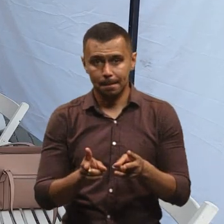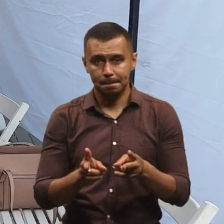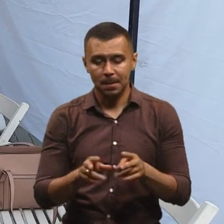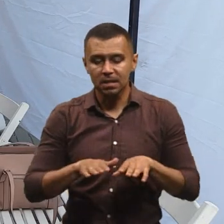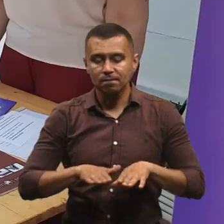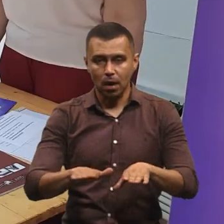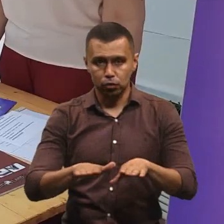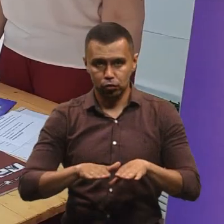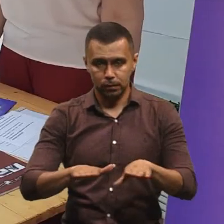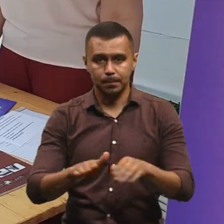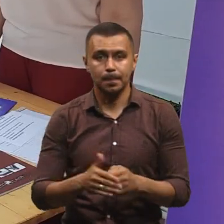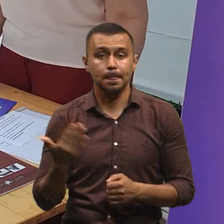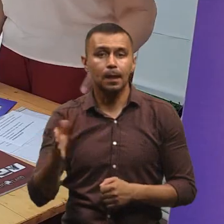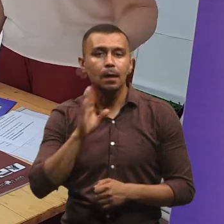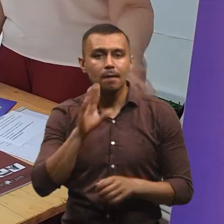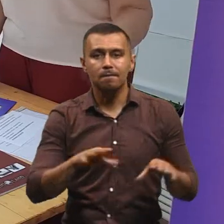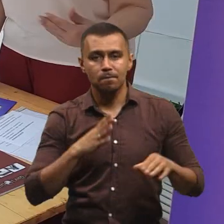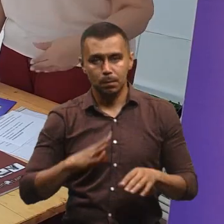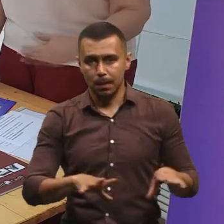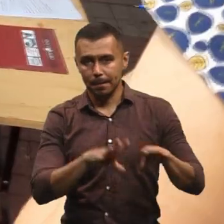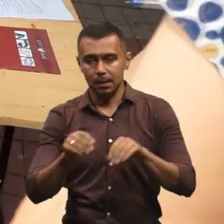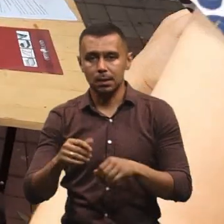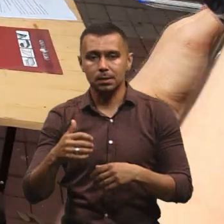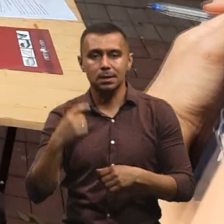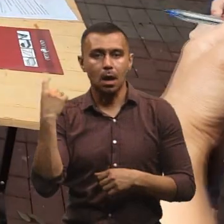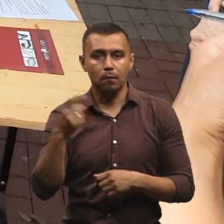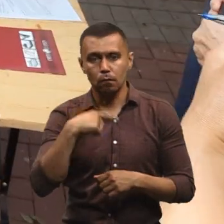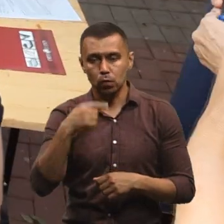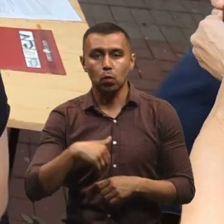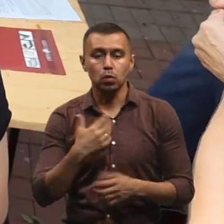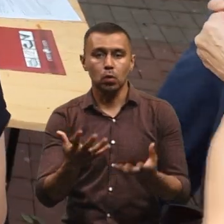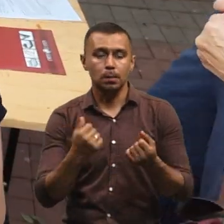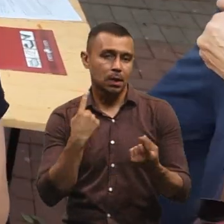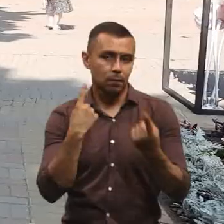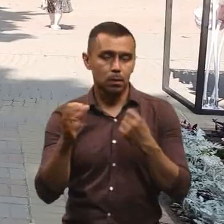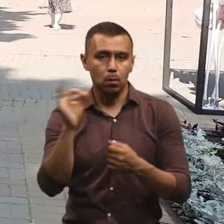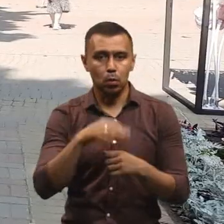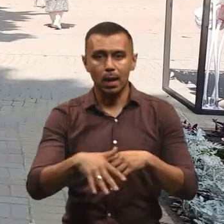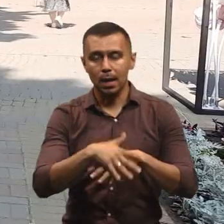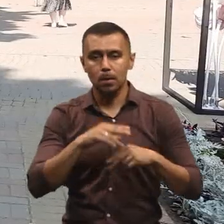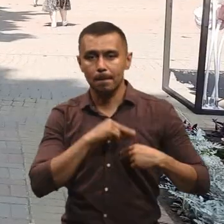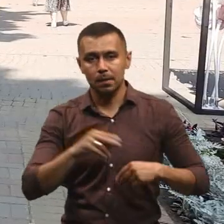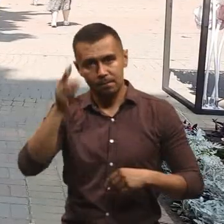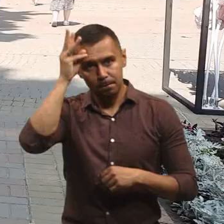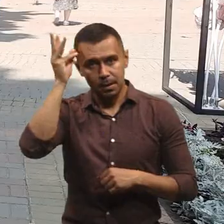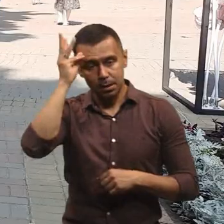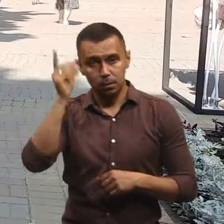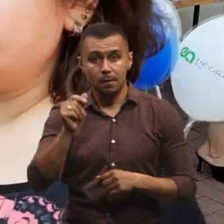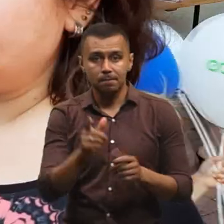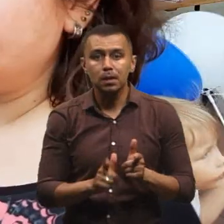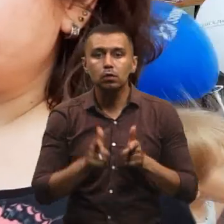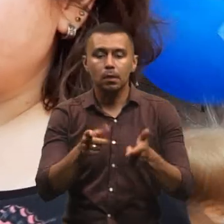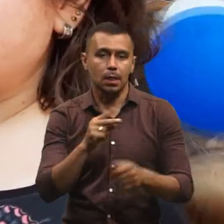швачки Надія вимушена переселенка з Харкова говорить хоче отримати інформацію про ринок праці у Хмельницькому і